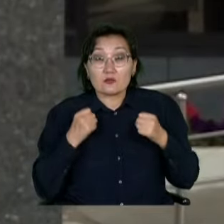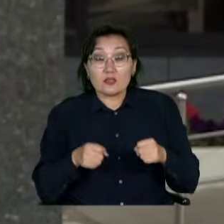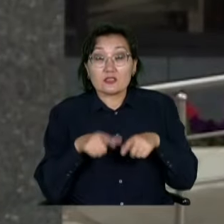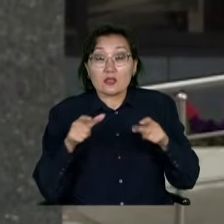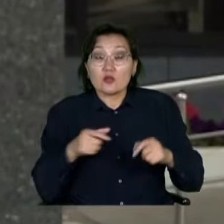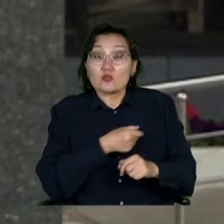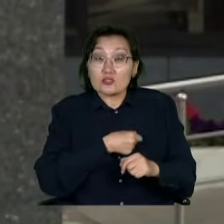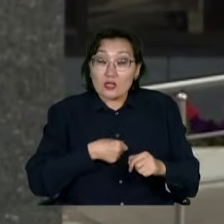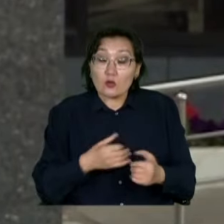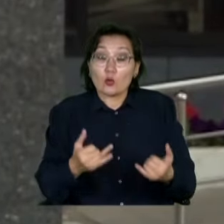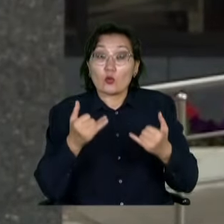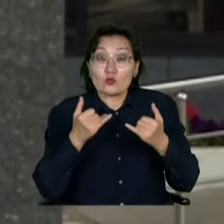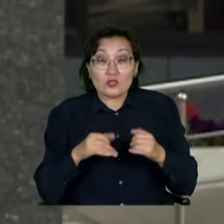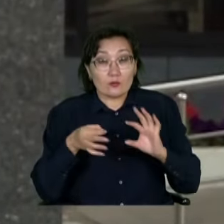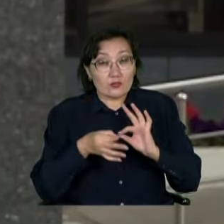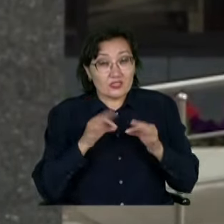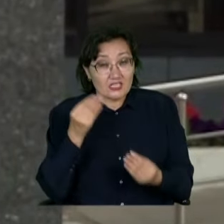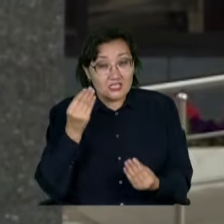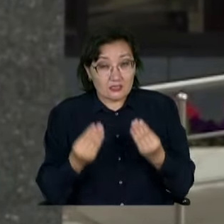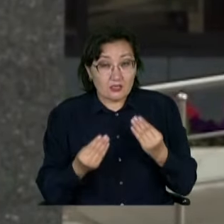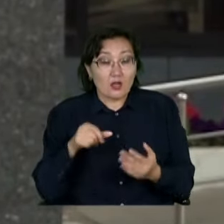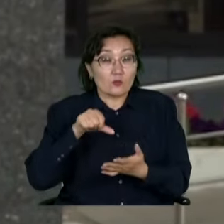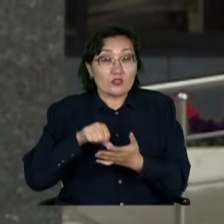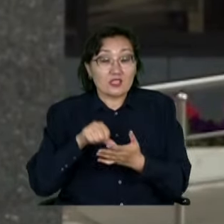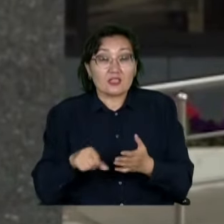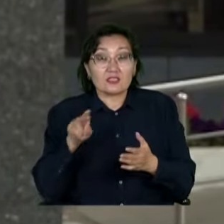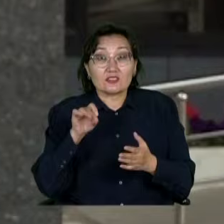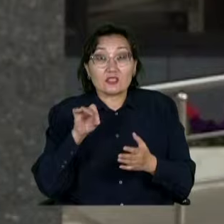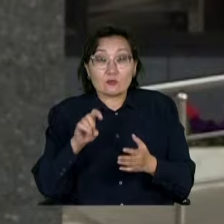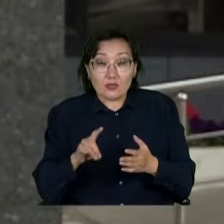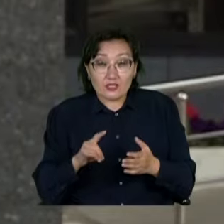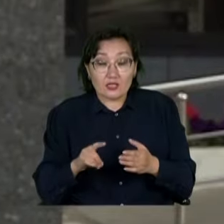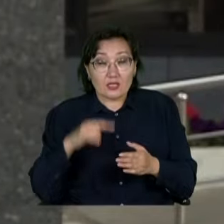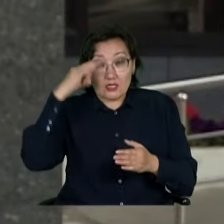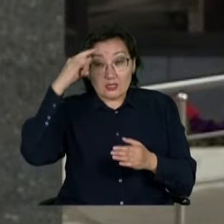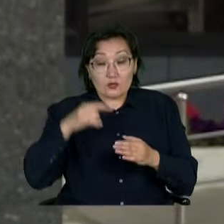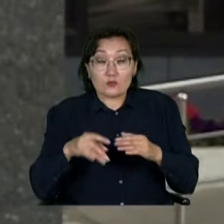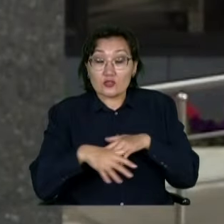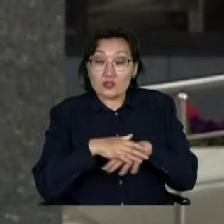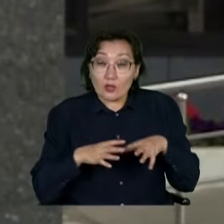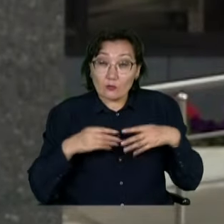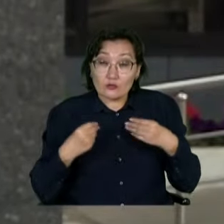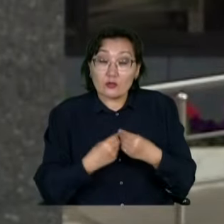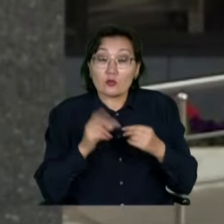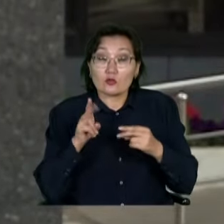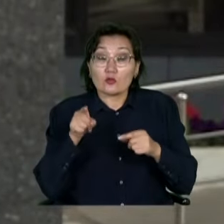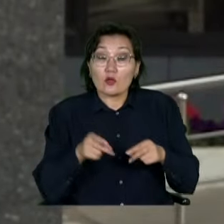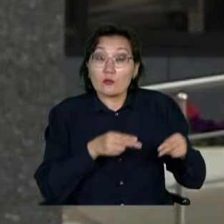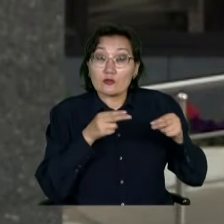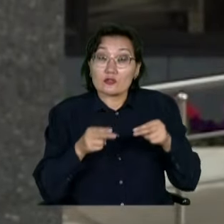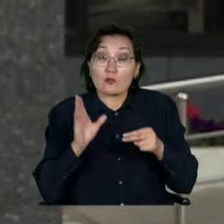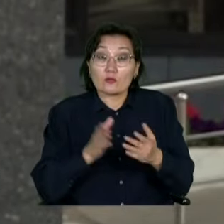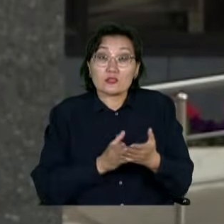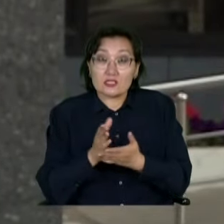тренеры, также и гости Олимпийских игр, представители диаспоры наших. То есть, кто туда приезжает, они будут заходить в